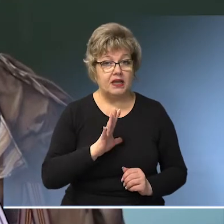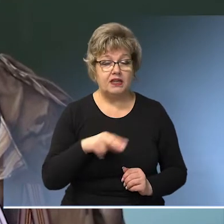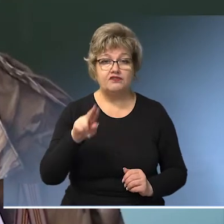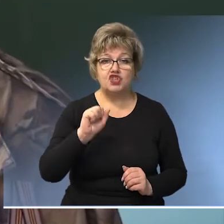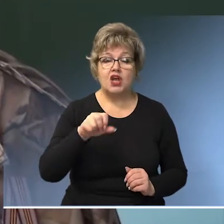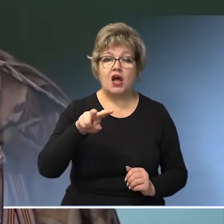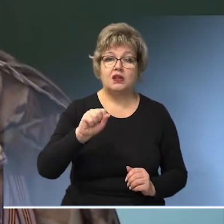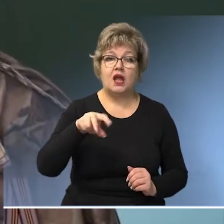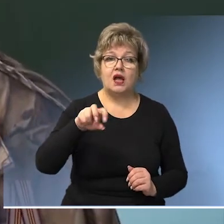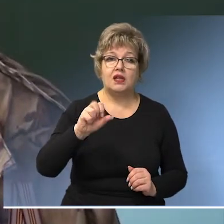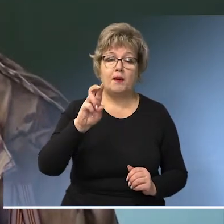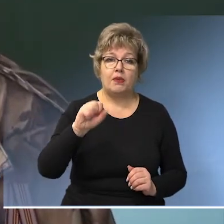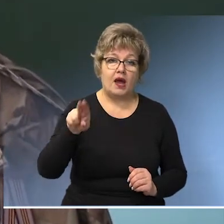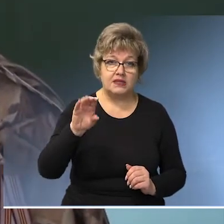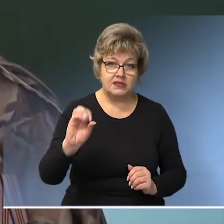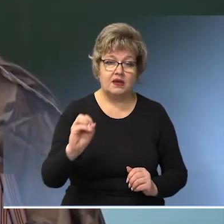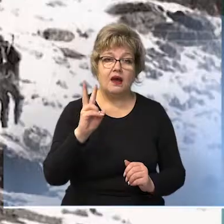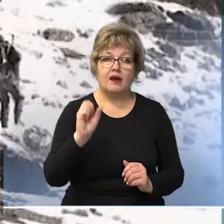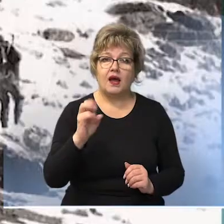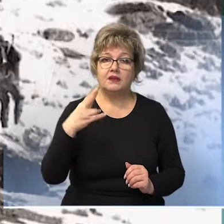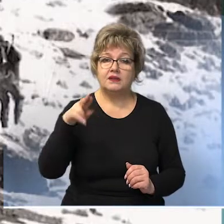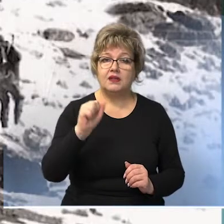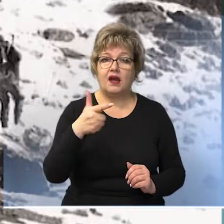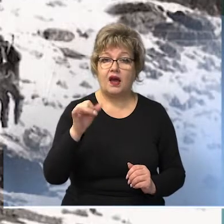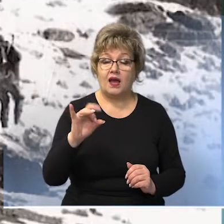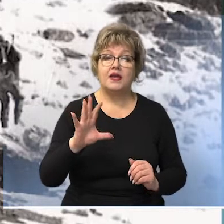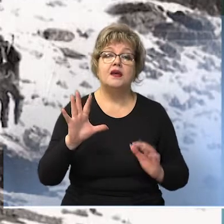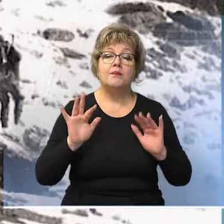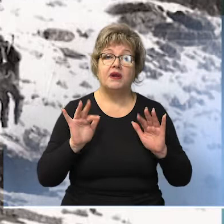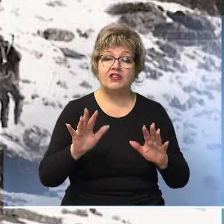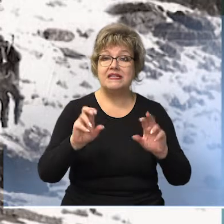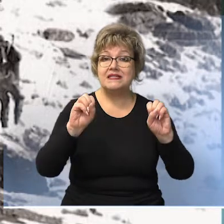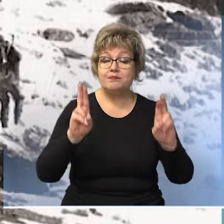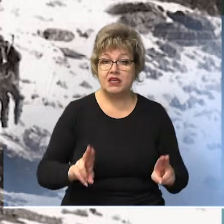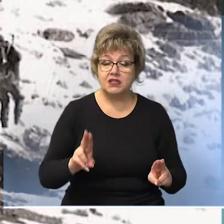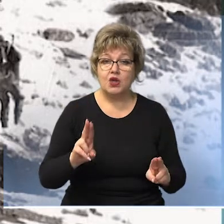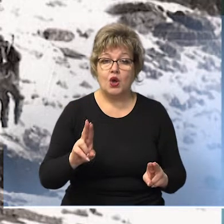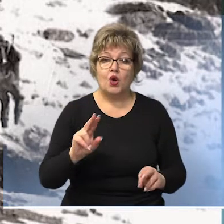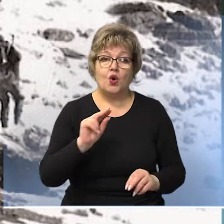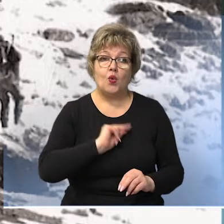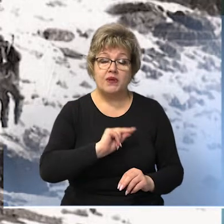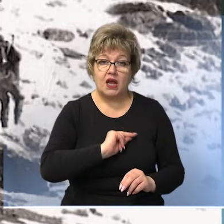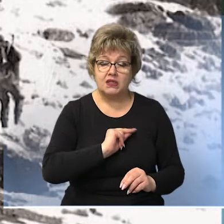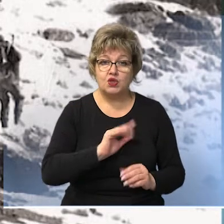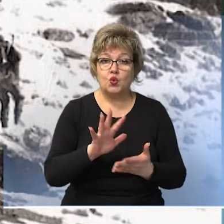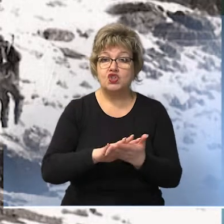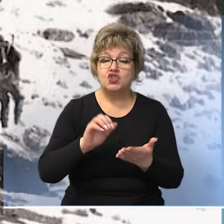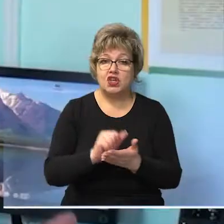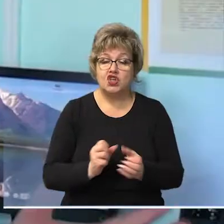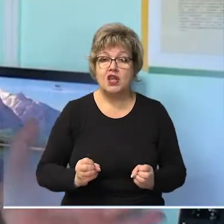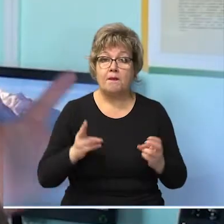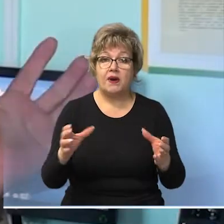были в Джалалабаде, Кандагаре, были, проводили спецоперации по уничтожению